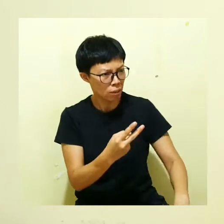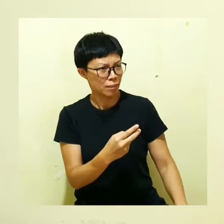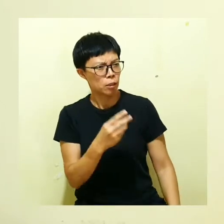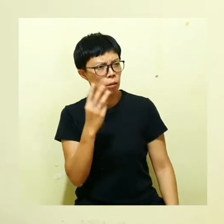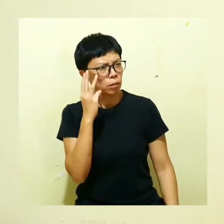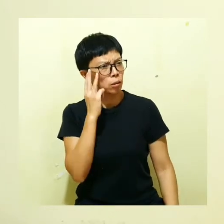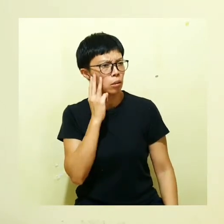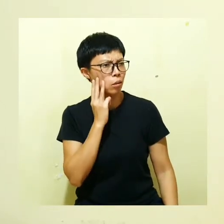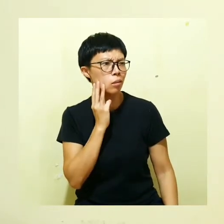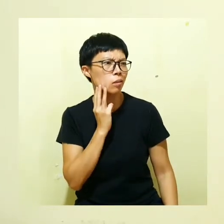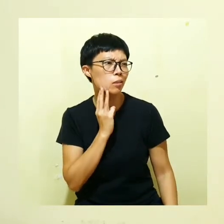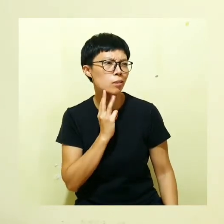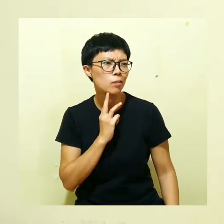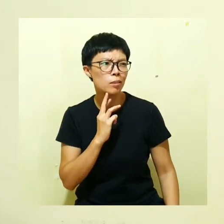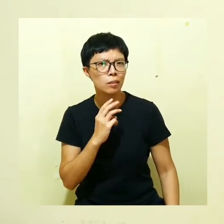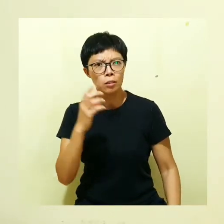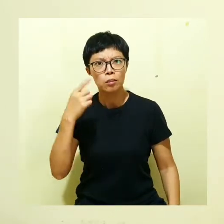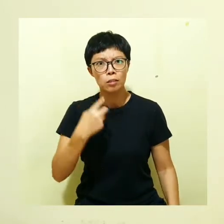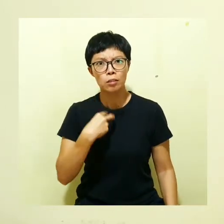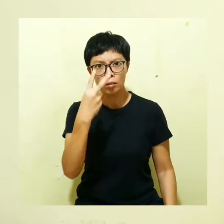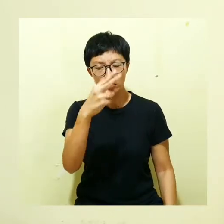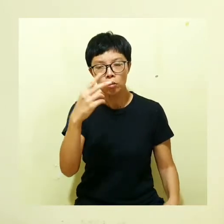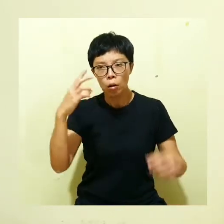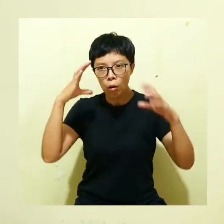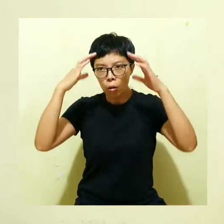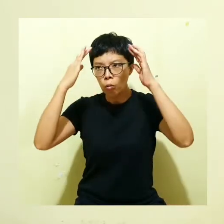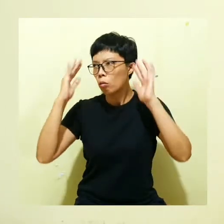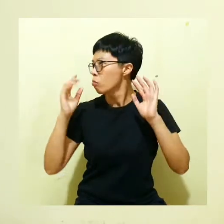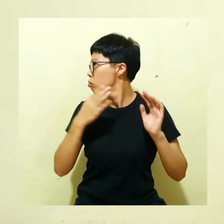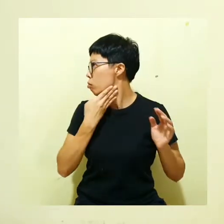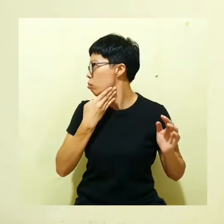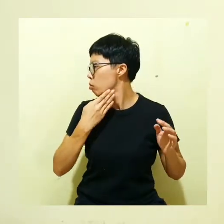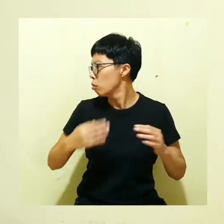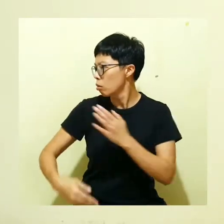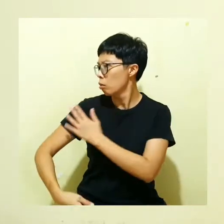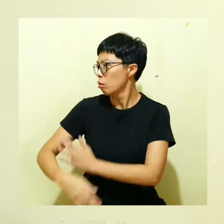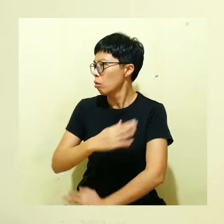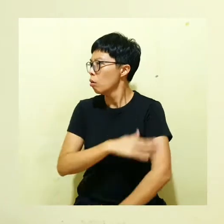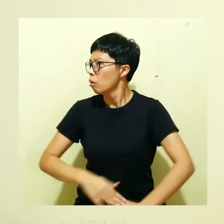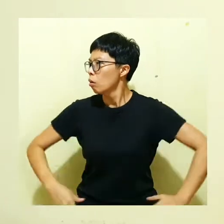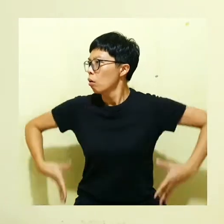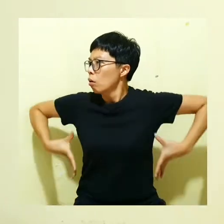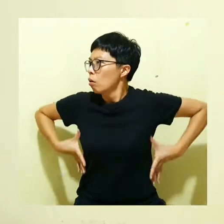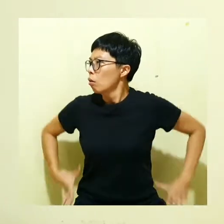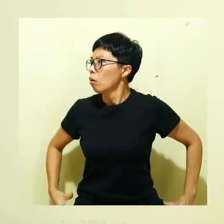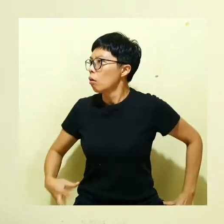脏，我就想啊，所以是要画内脏吗？